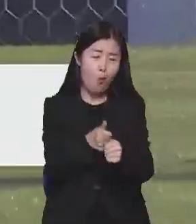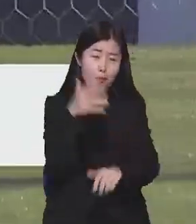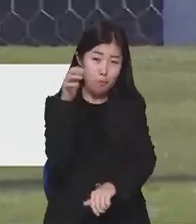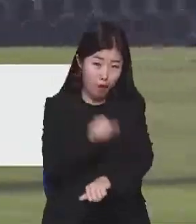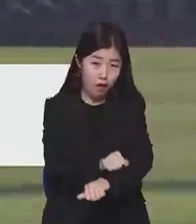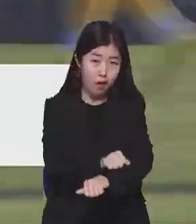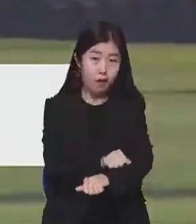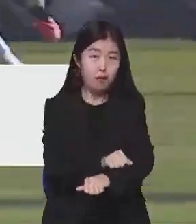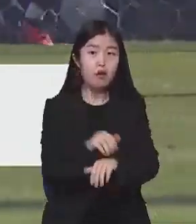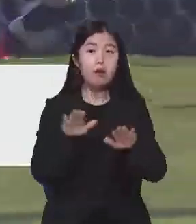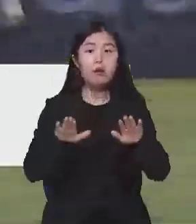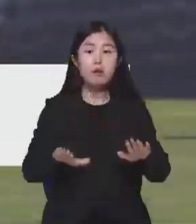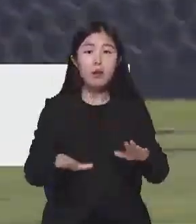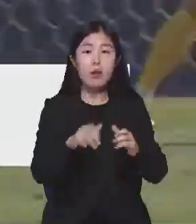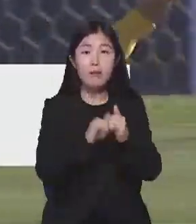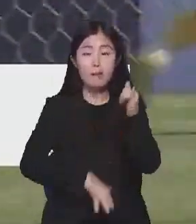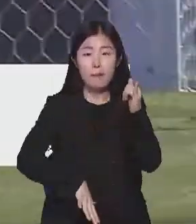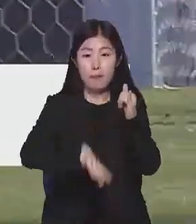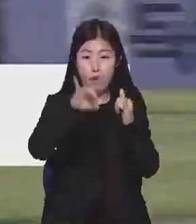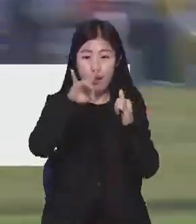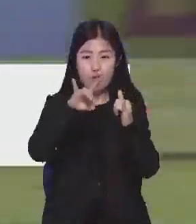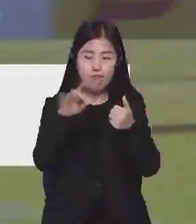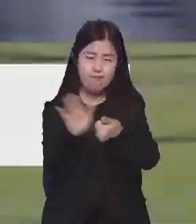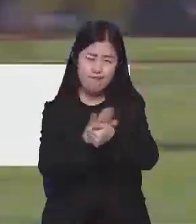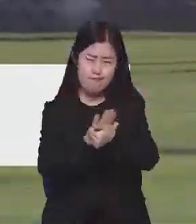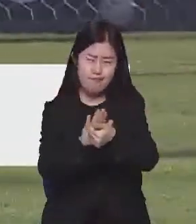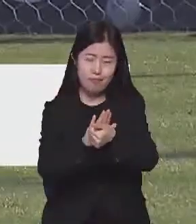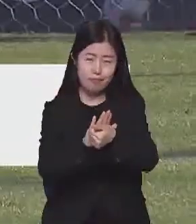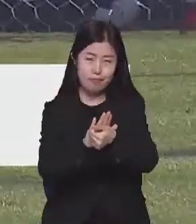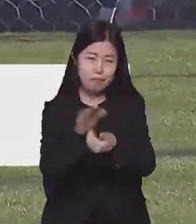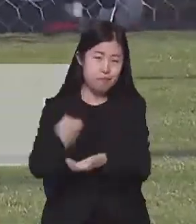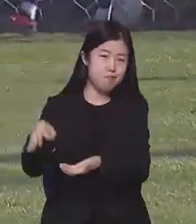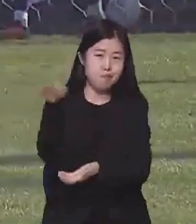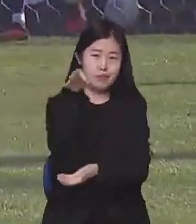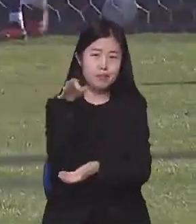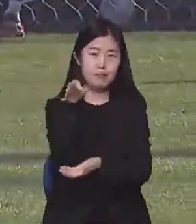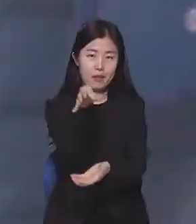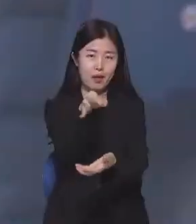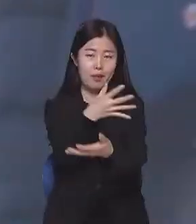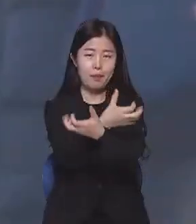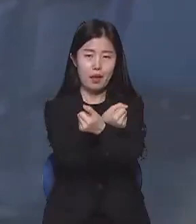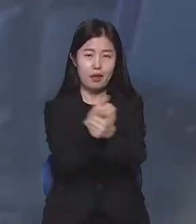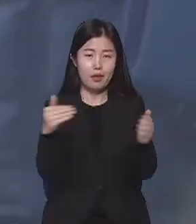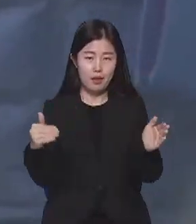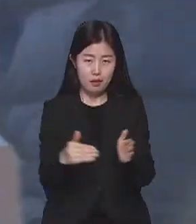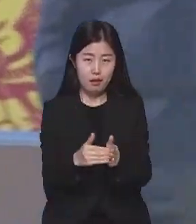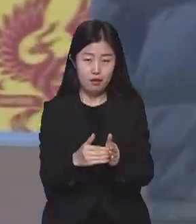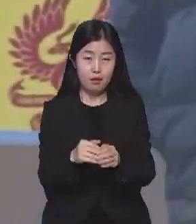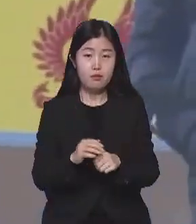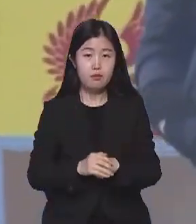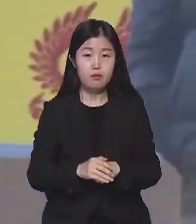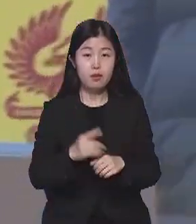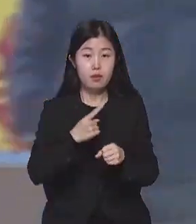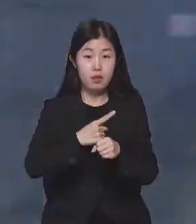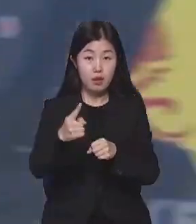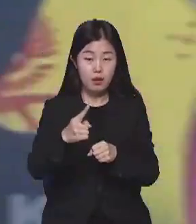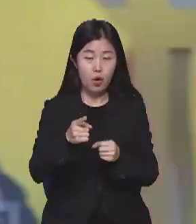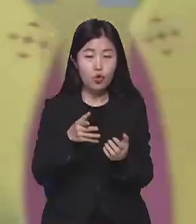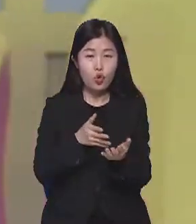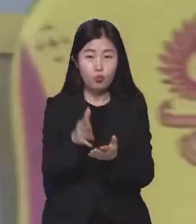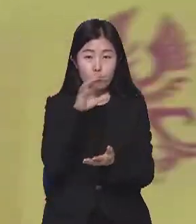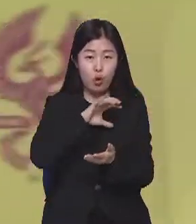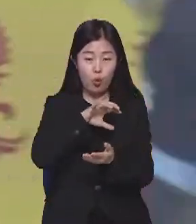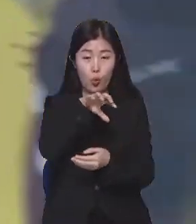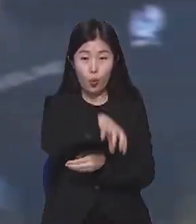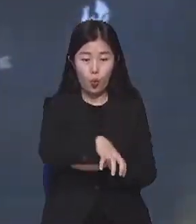구단 역사상 최고 수준의 대우를 받으며 다시 새 계약에 합의했습니다. 내년 전용 연습구장 건립 등